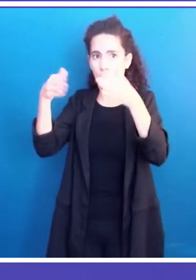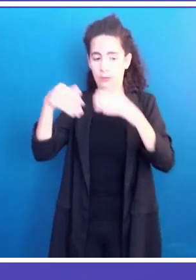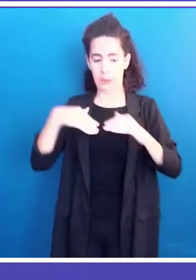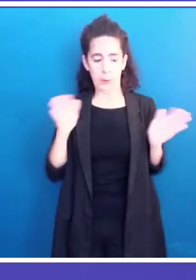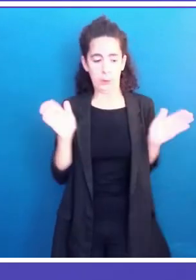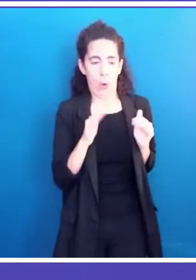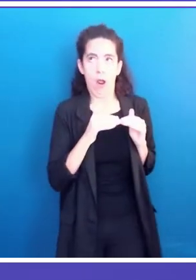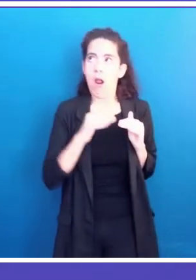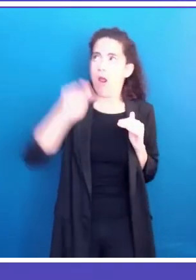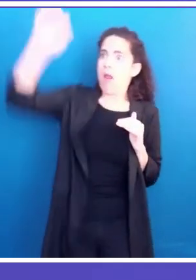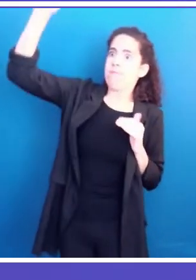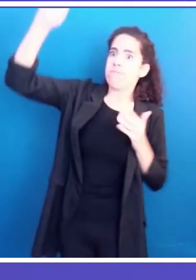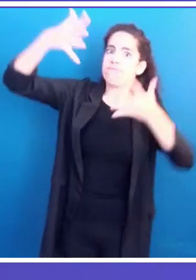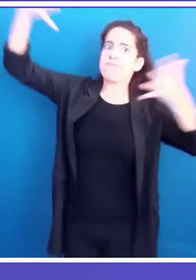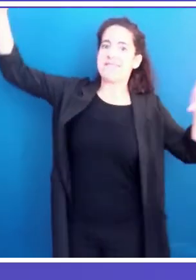تفضلي.